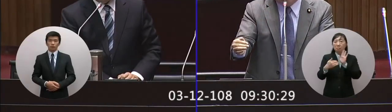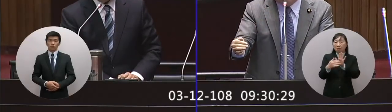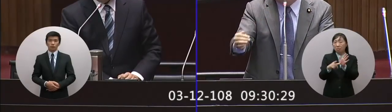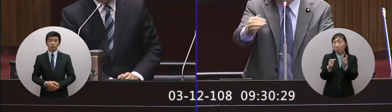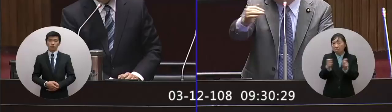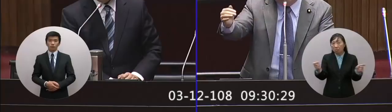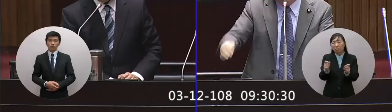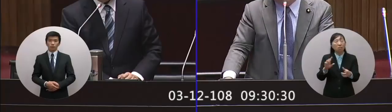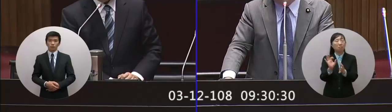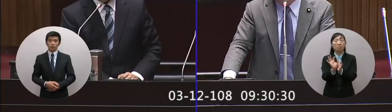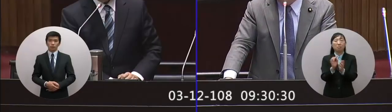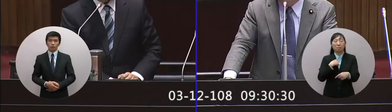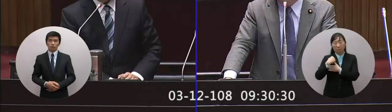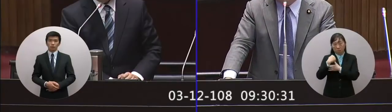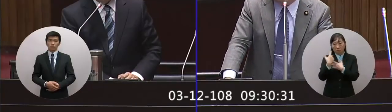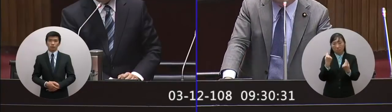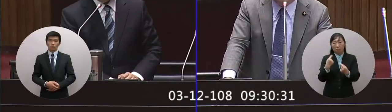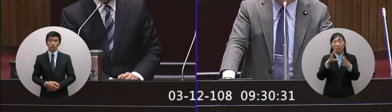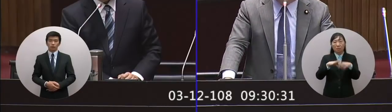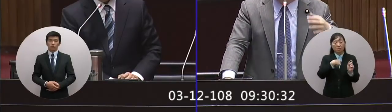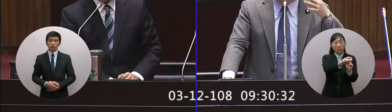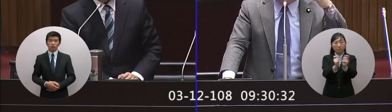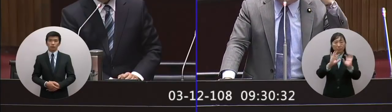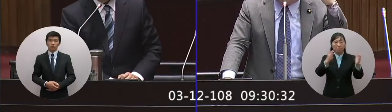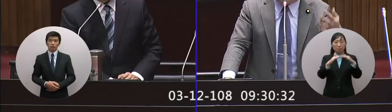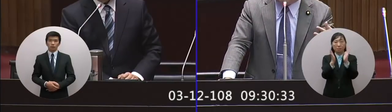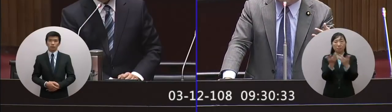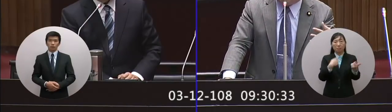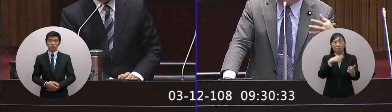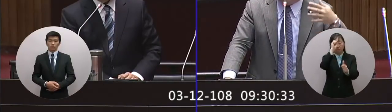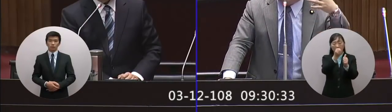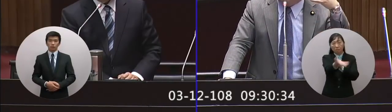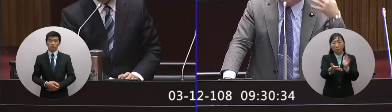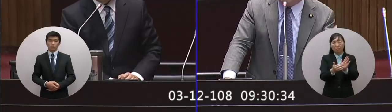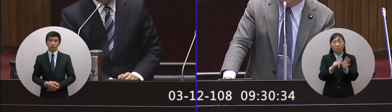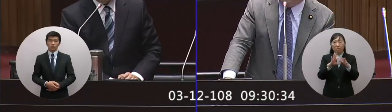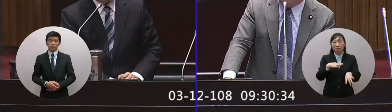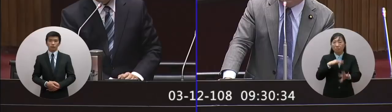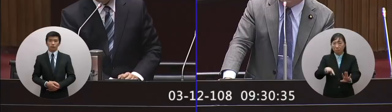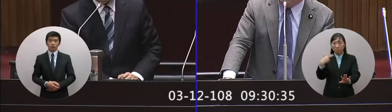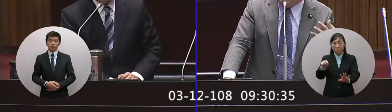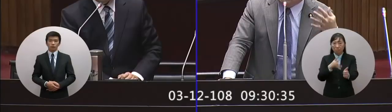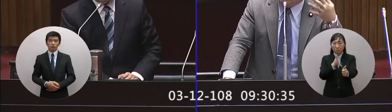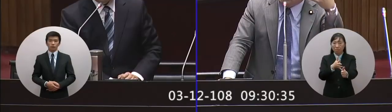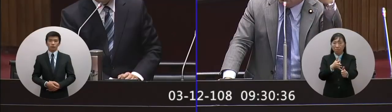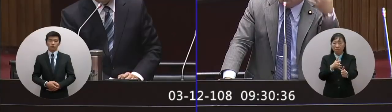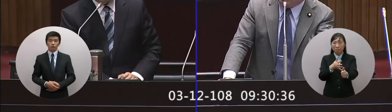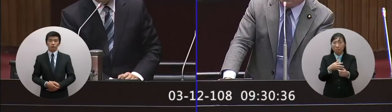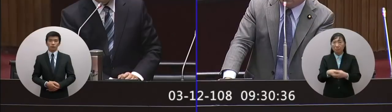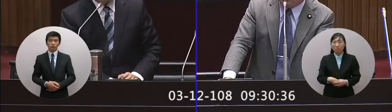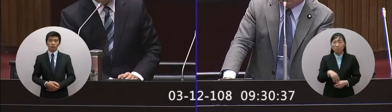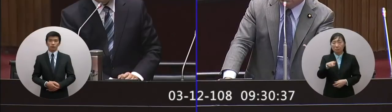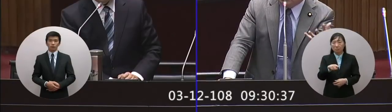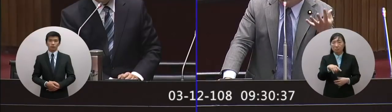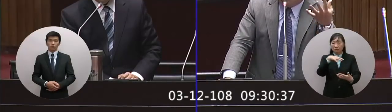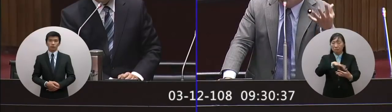尽量努力了，因为周边国家都一一沦陷嘛。谢谢您这样的努力。我现在问了另外一个问题，就是说其实这里面